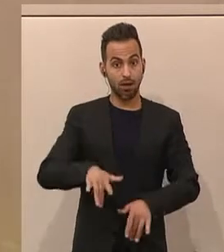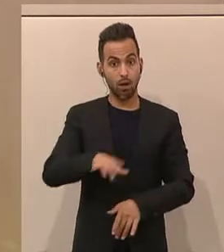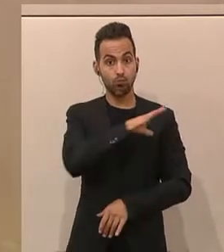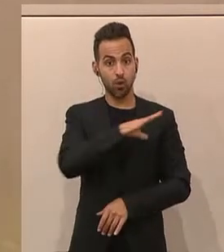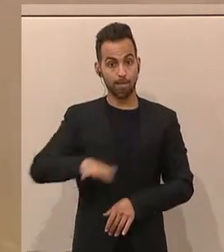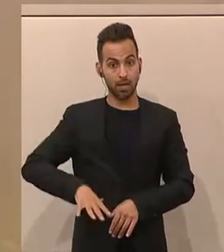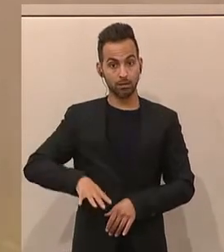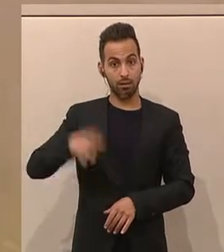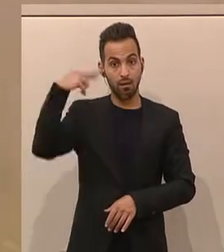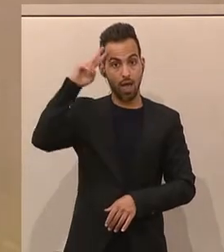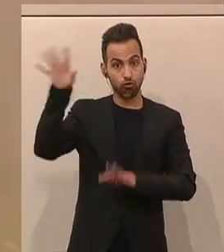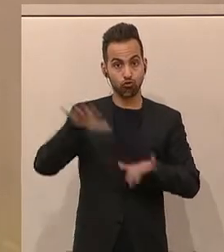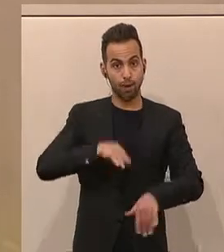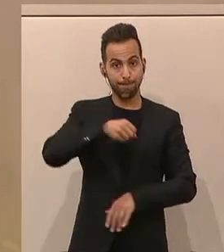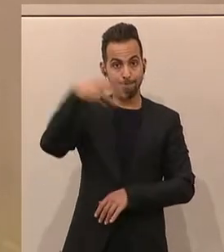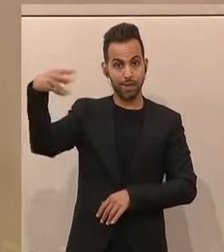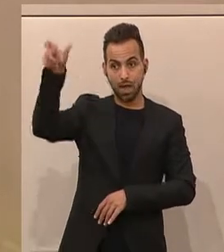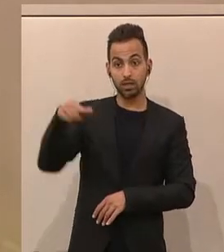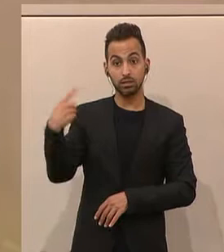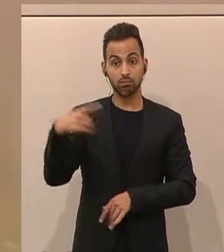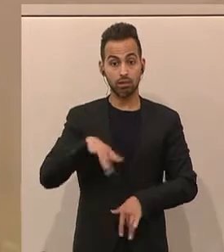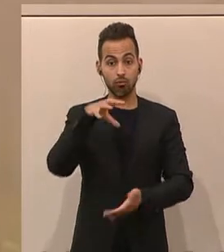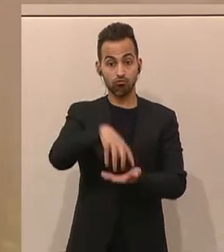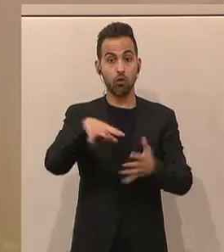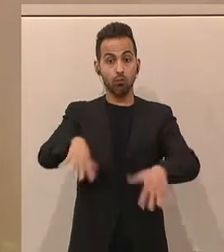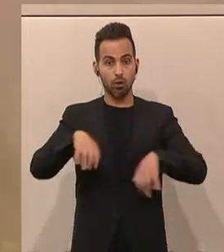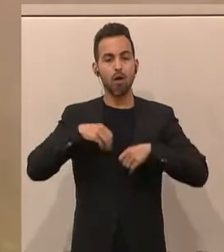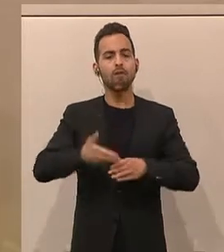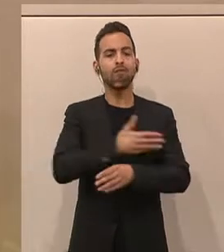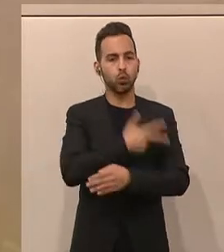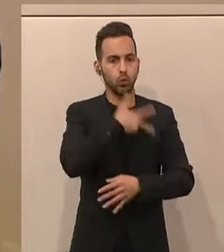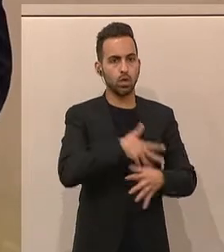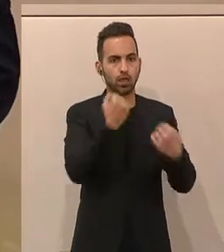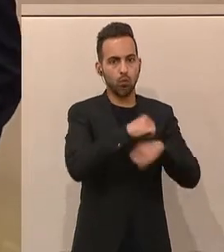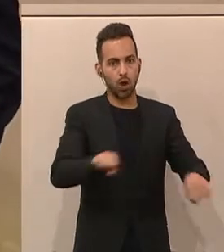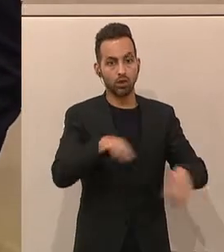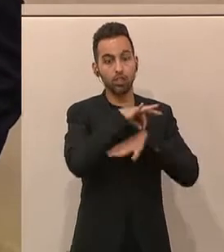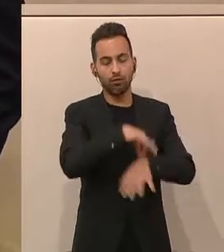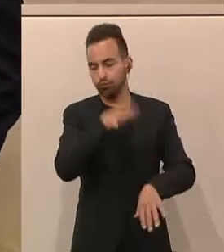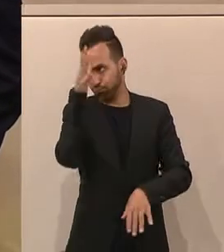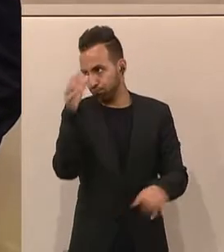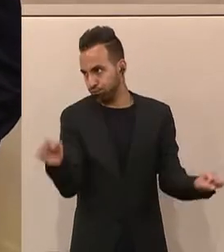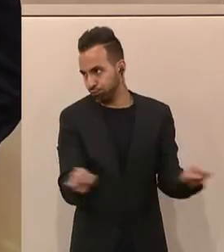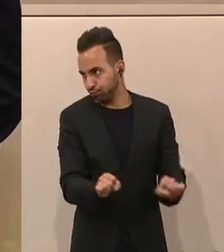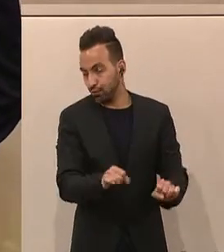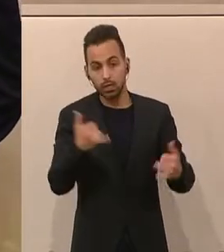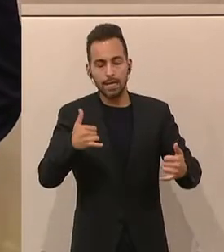Schneeberger. Der hat eine Stadt übernommen unter schwierigsten Umständen. Sie war vorher sozialdemokratisch geführt.